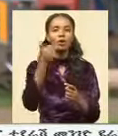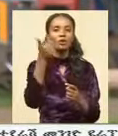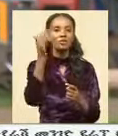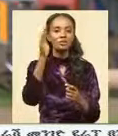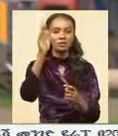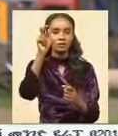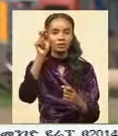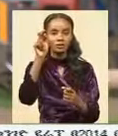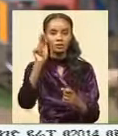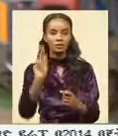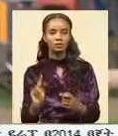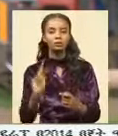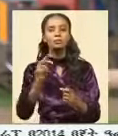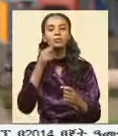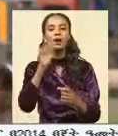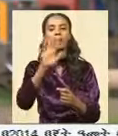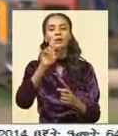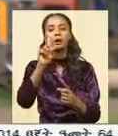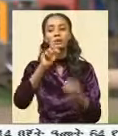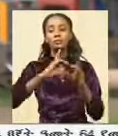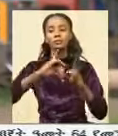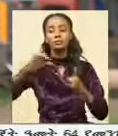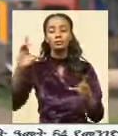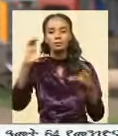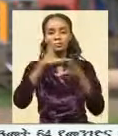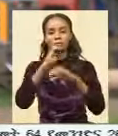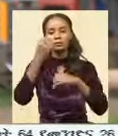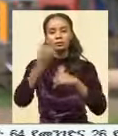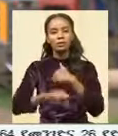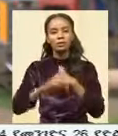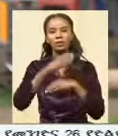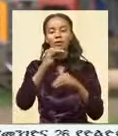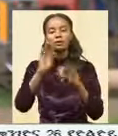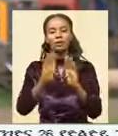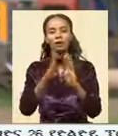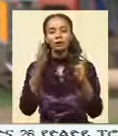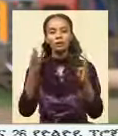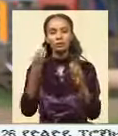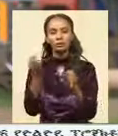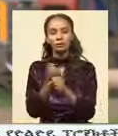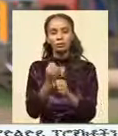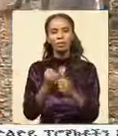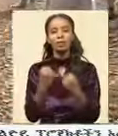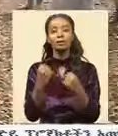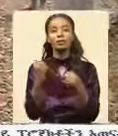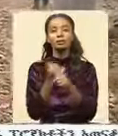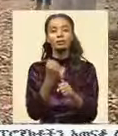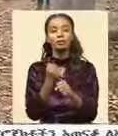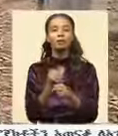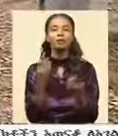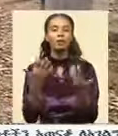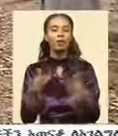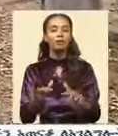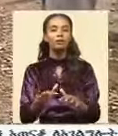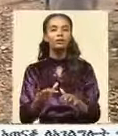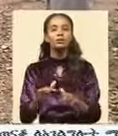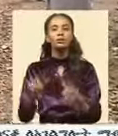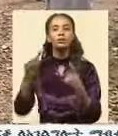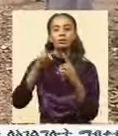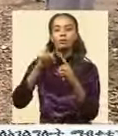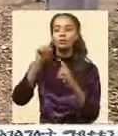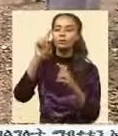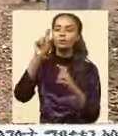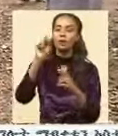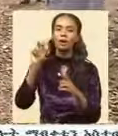የሚወስድ 51 ኪሎ ሜትር የሚፈጅ መንገድ የከፈታ ስራን የማጠናቀቅ ስራ ሰርተናል። በዳውሮ ዞን